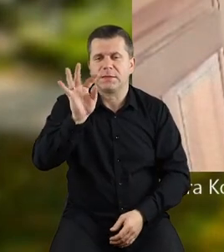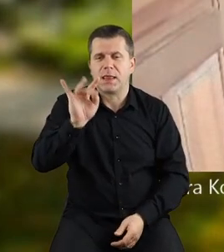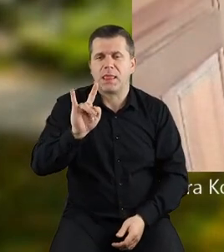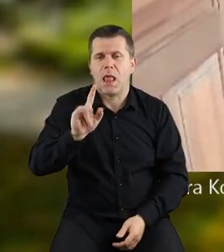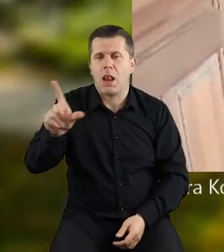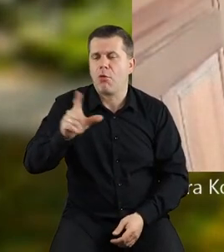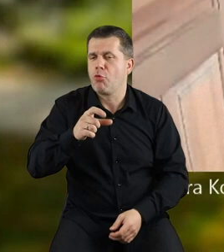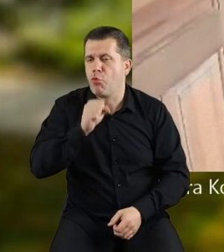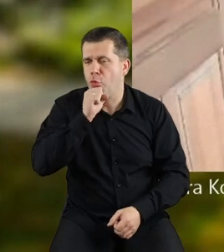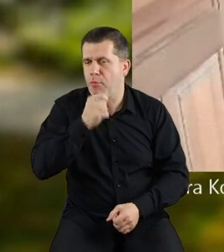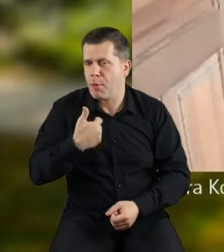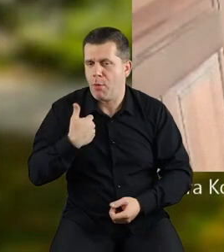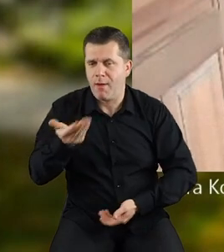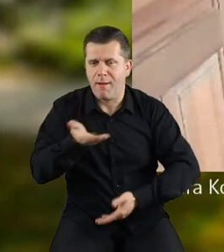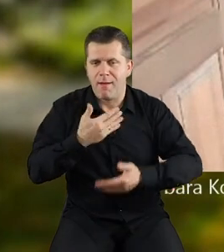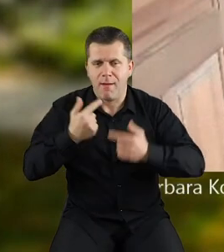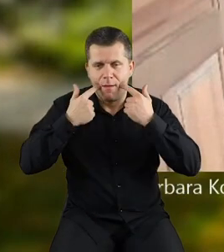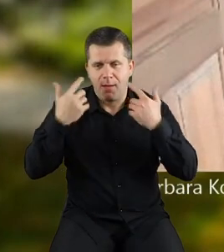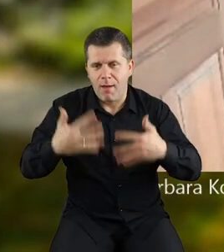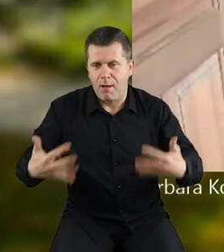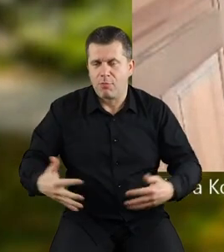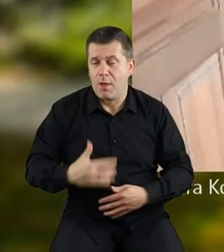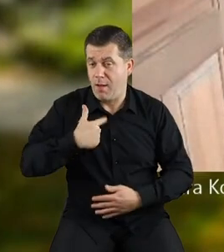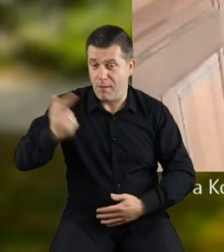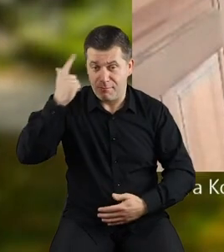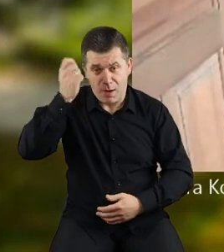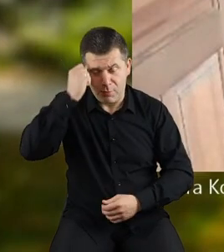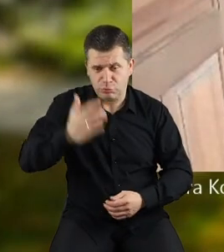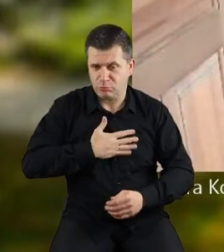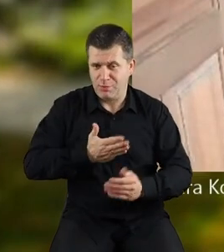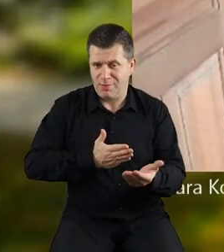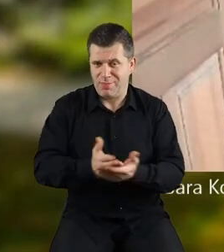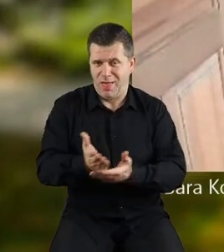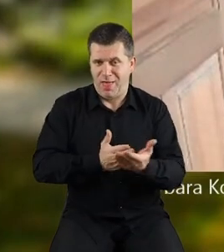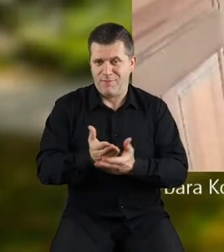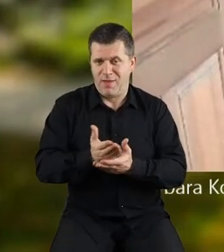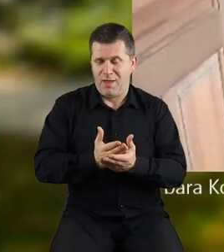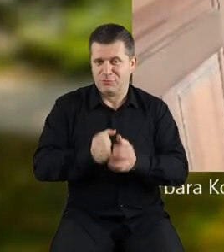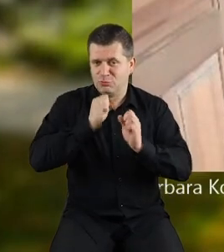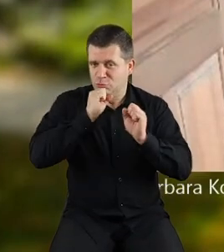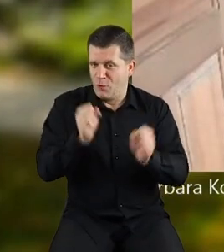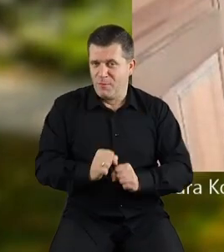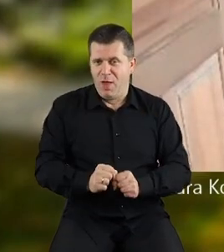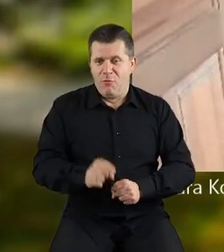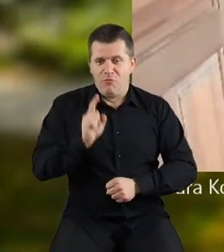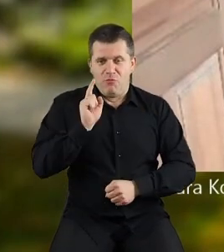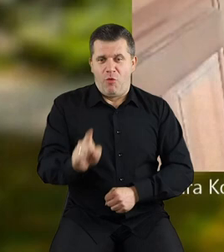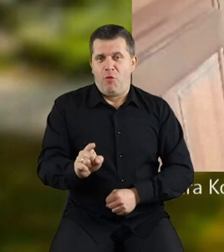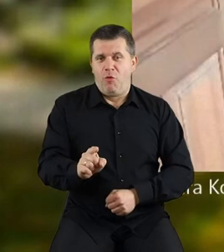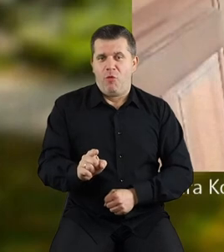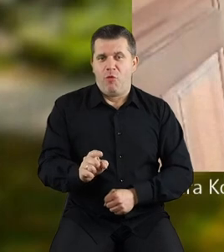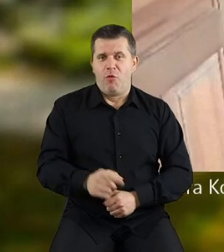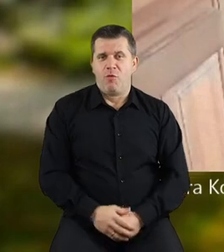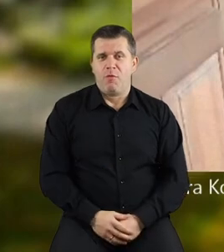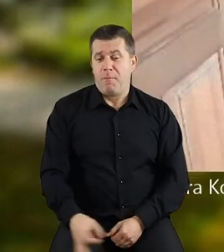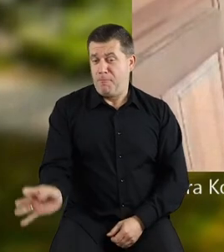stylu. To była ogromna radość. Pamiętam, że nie wierzyłam zupełnie w to,